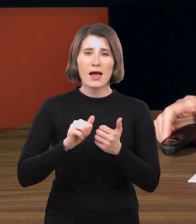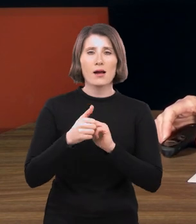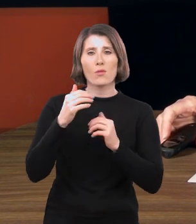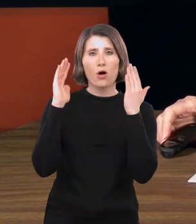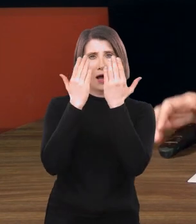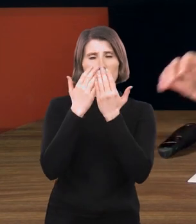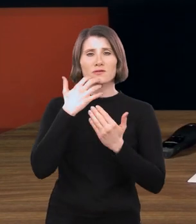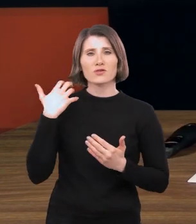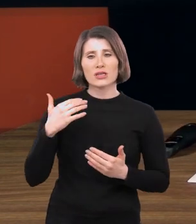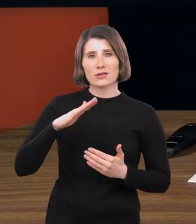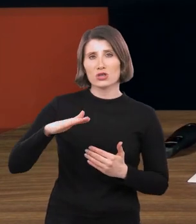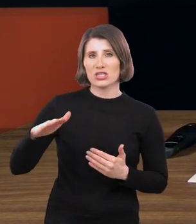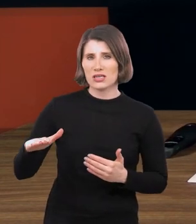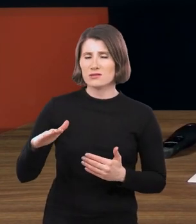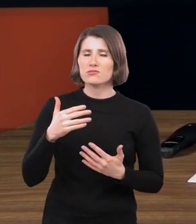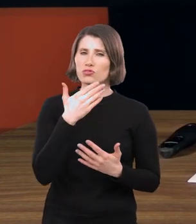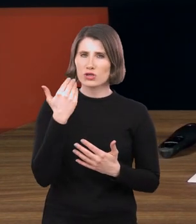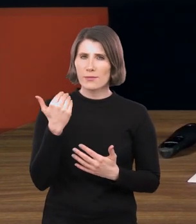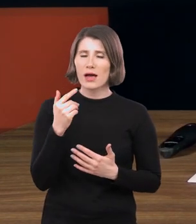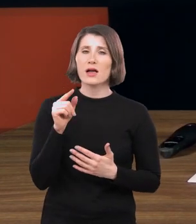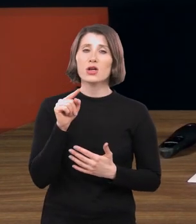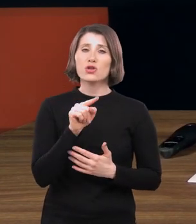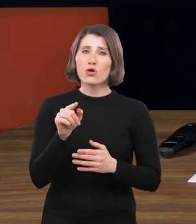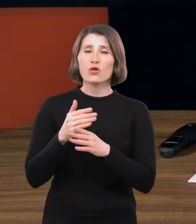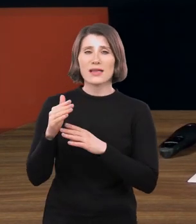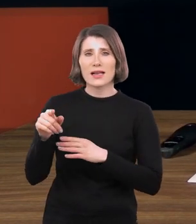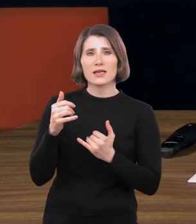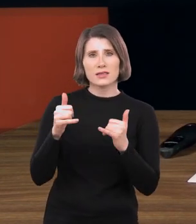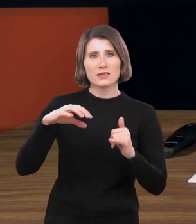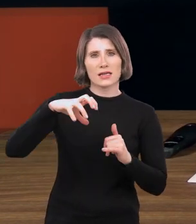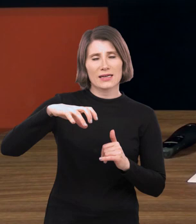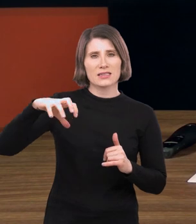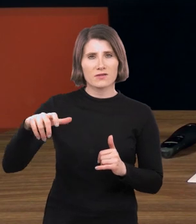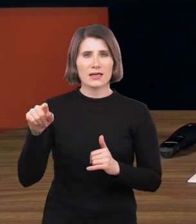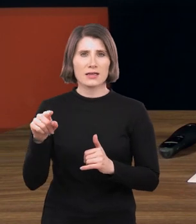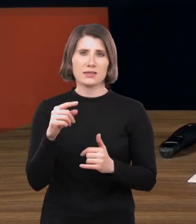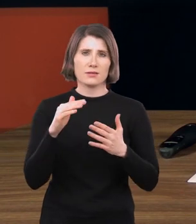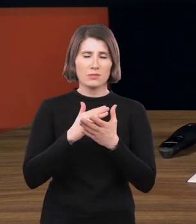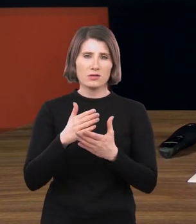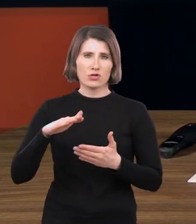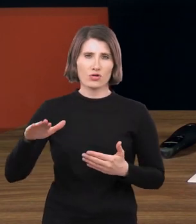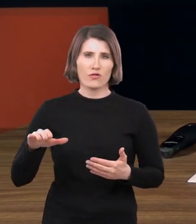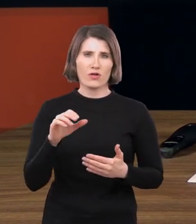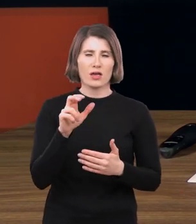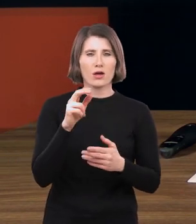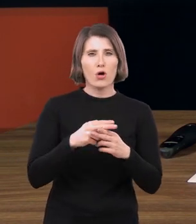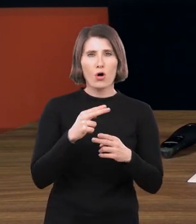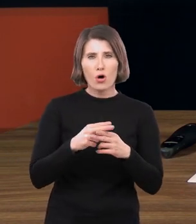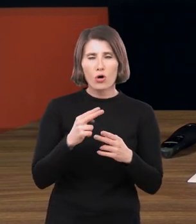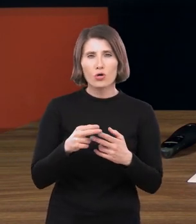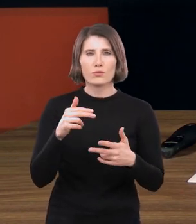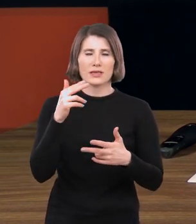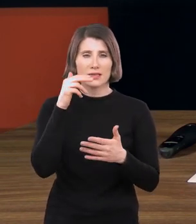z kolei nadal funkcjonuje w klasyfikacji, międzynarodowej klasyfikacji chorób i zaburzeń